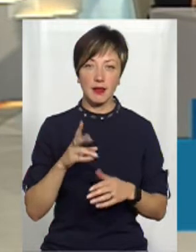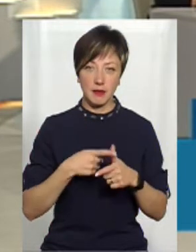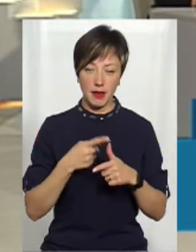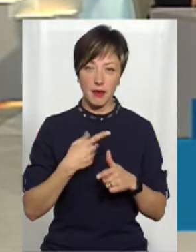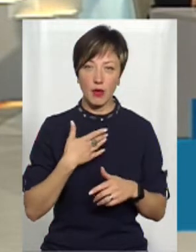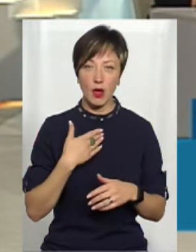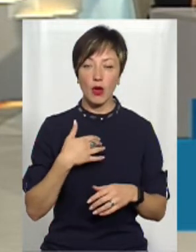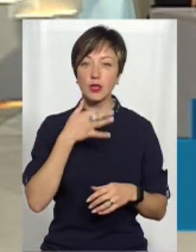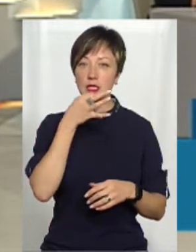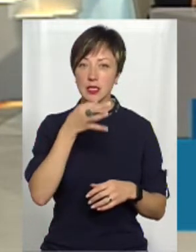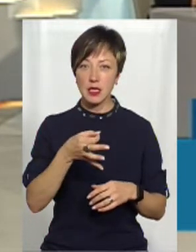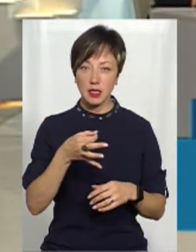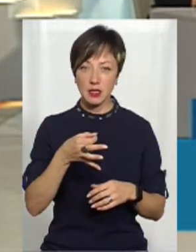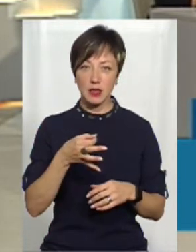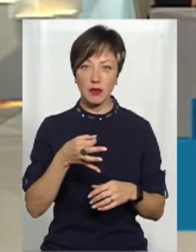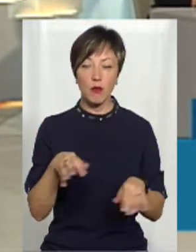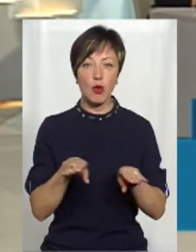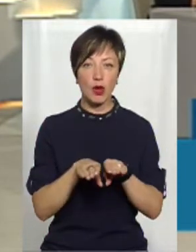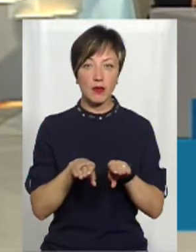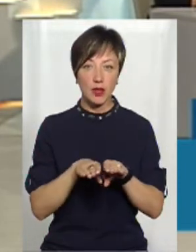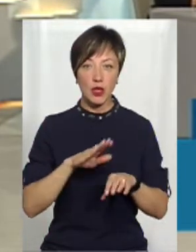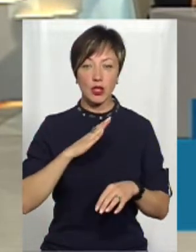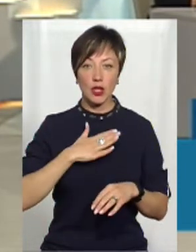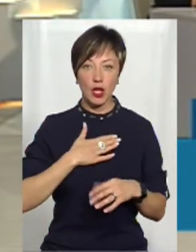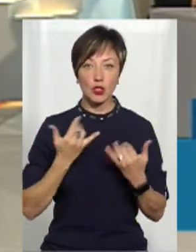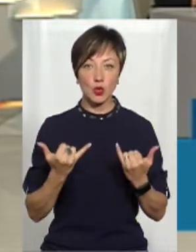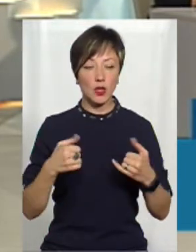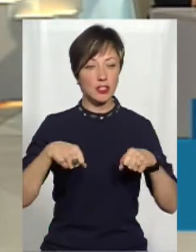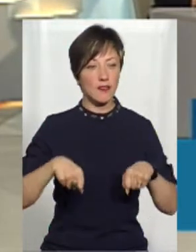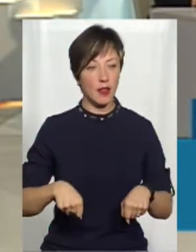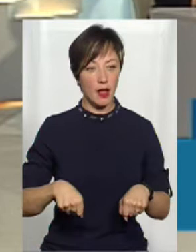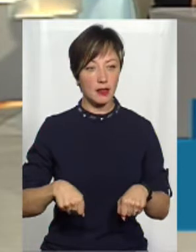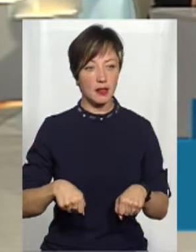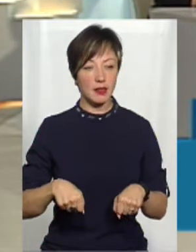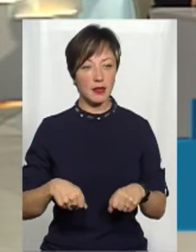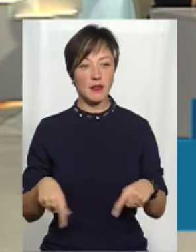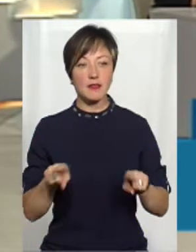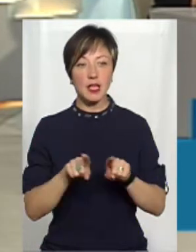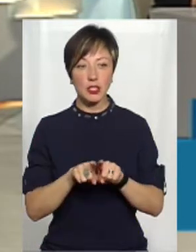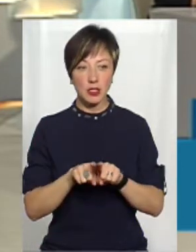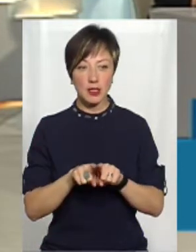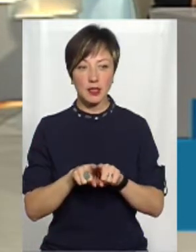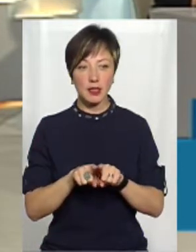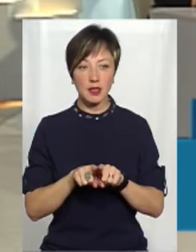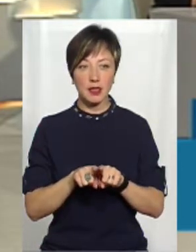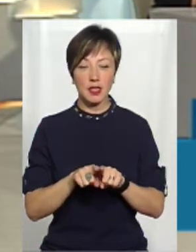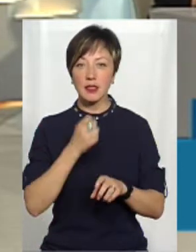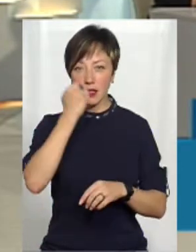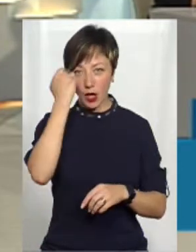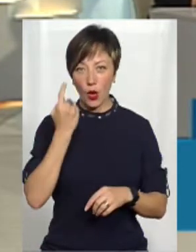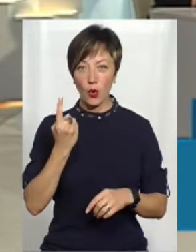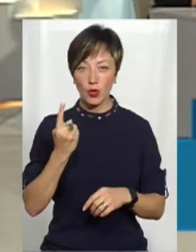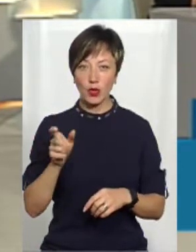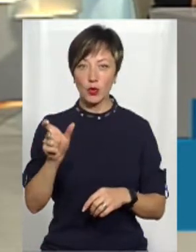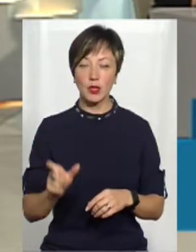Хочу сказати себе як порівні. От наша сьогоднішня влада, ну, все-таки завдяки одній людині